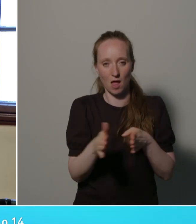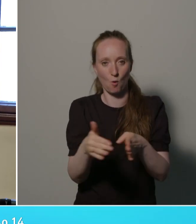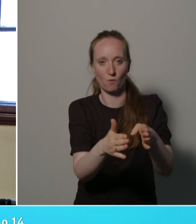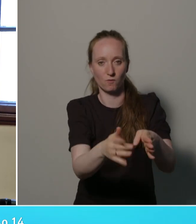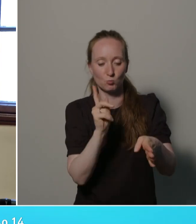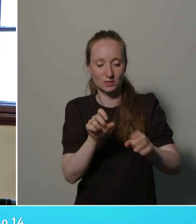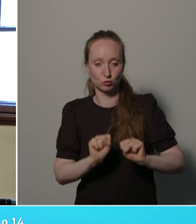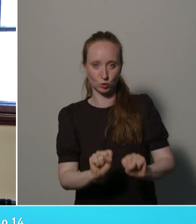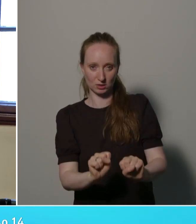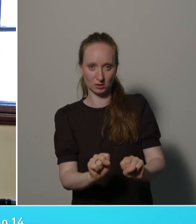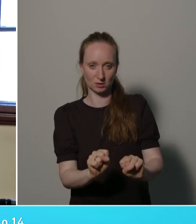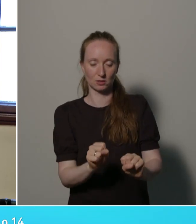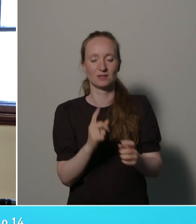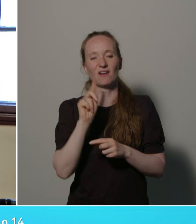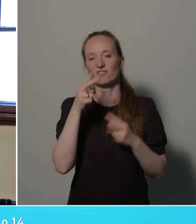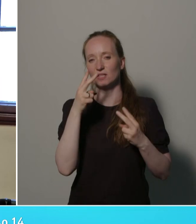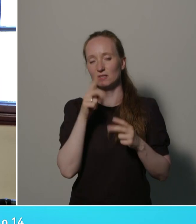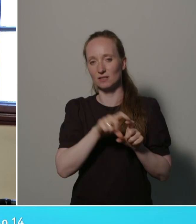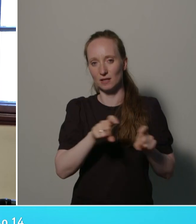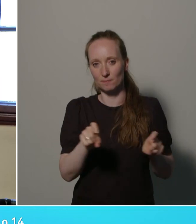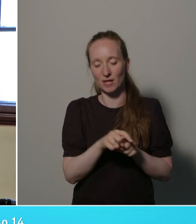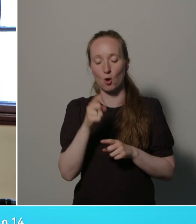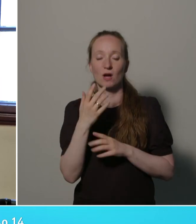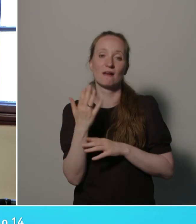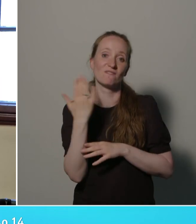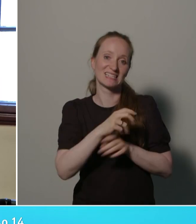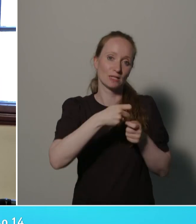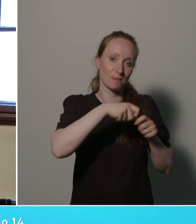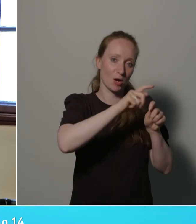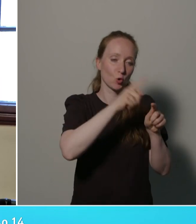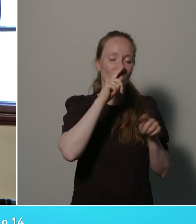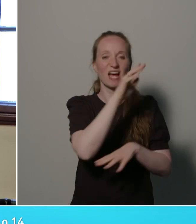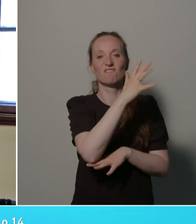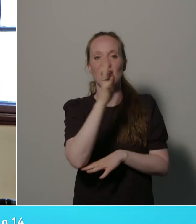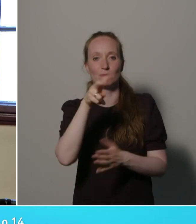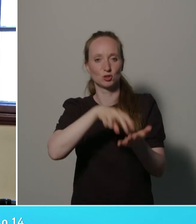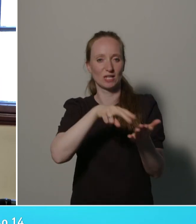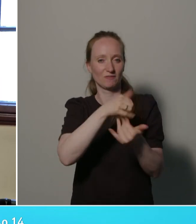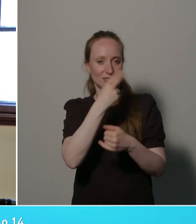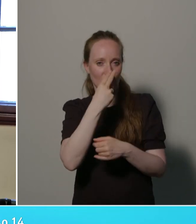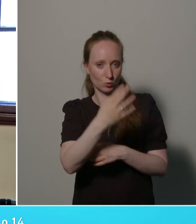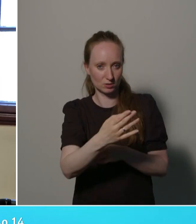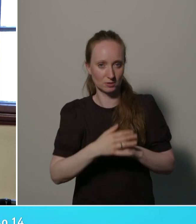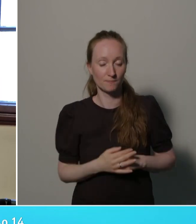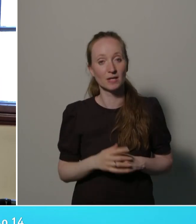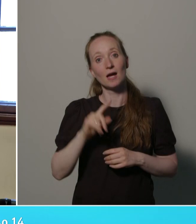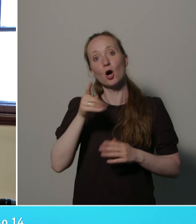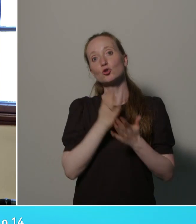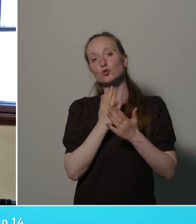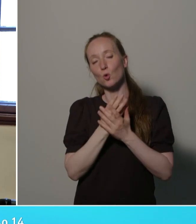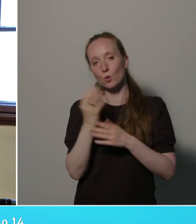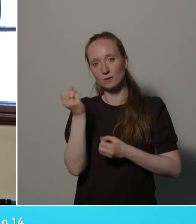Ort und westlich der Bebauung sowie des Waldbestandes. Zugesagt wird dann eben auch dort eine Bepflanzung,